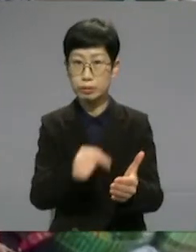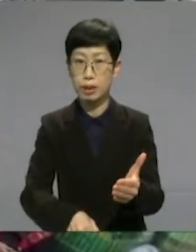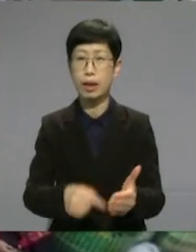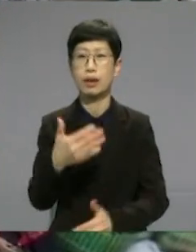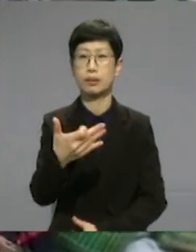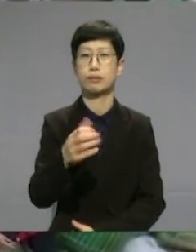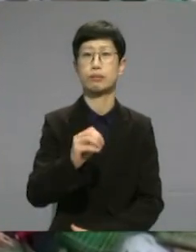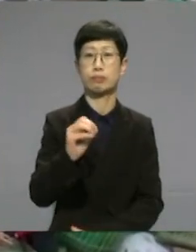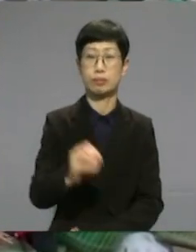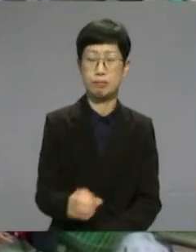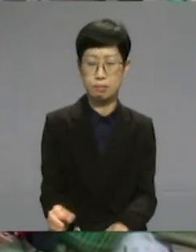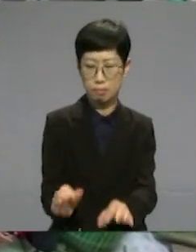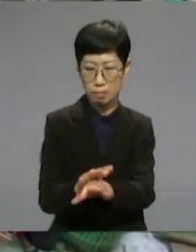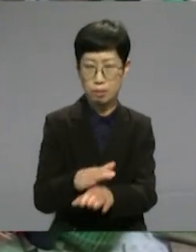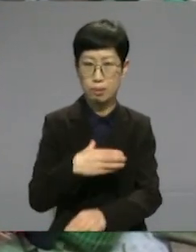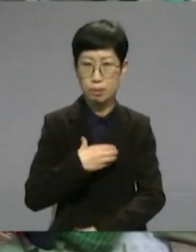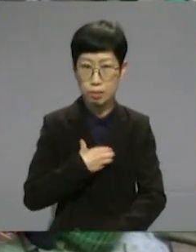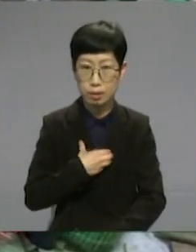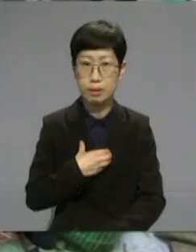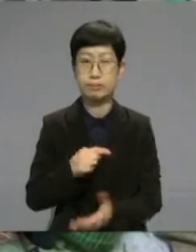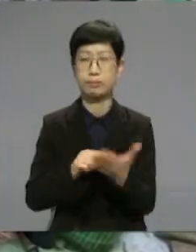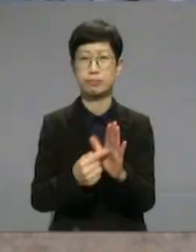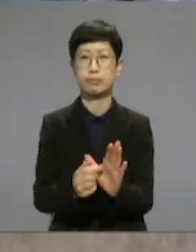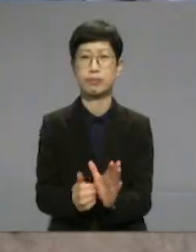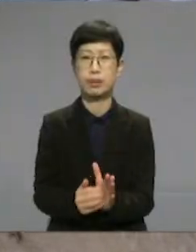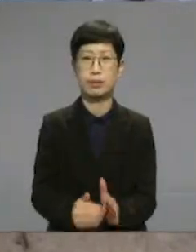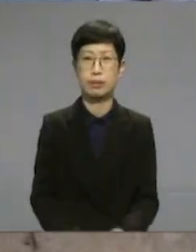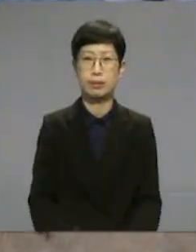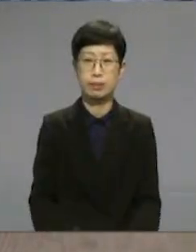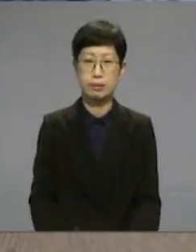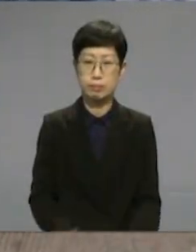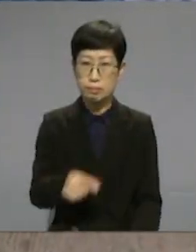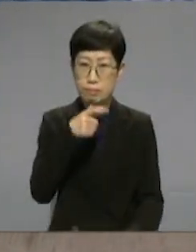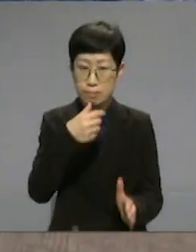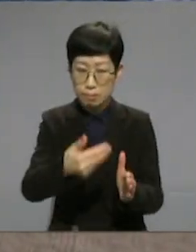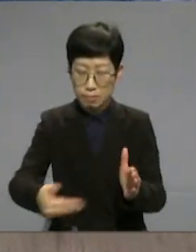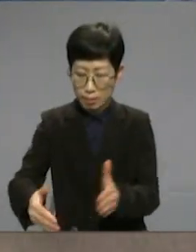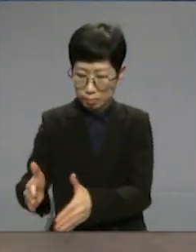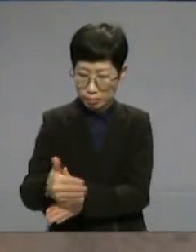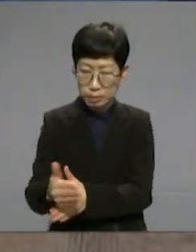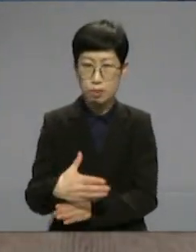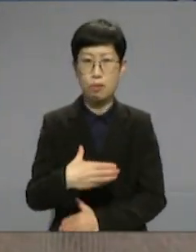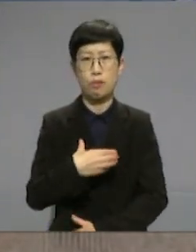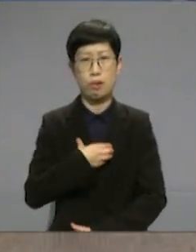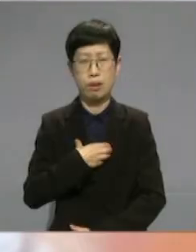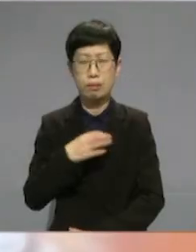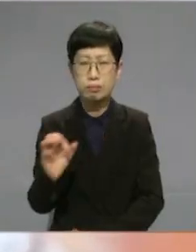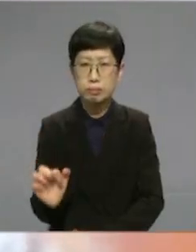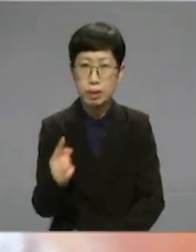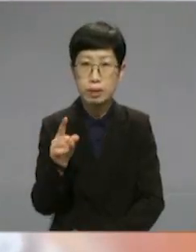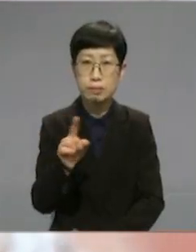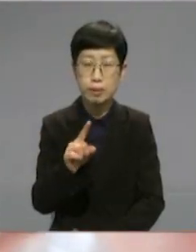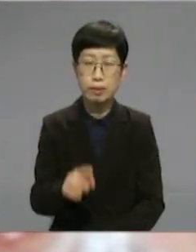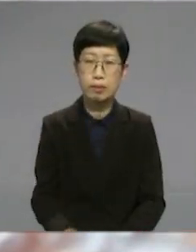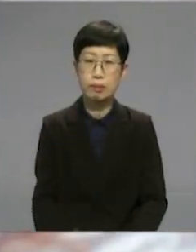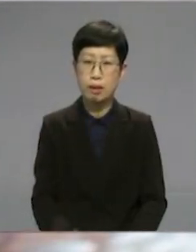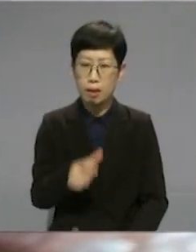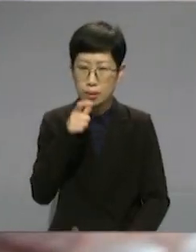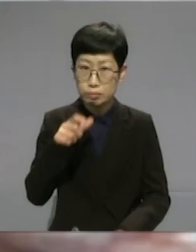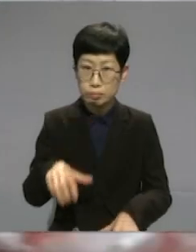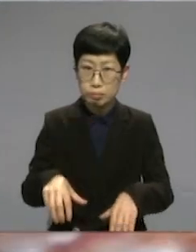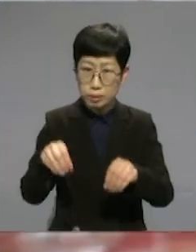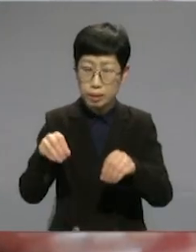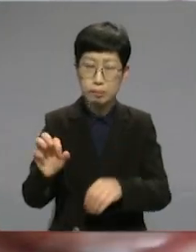19% 멸종 위기에 처했다고 밝혔습니다 매 어을 위협하는 직접적 요인은 감한